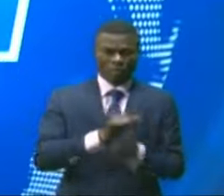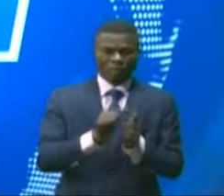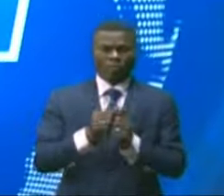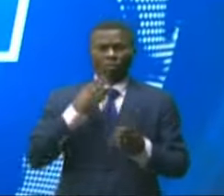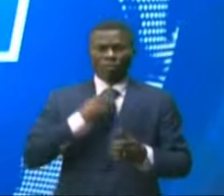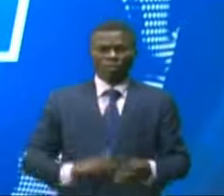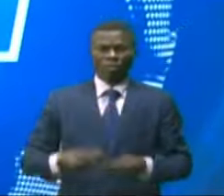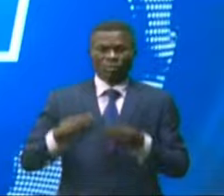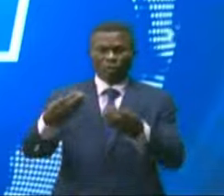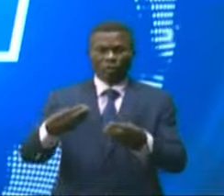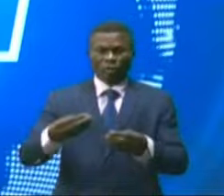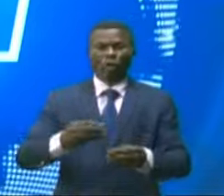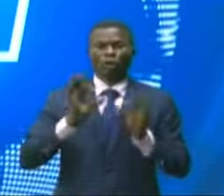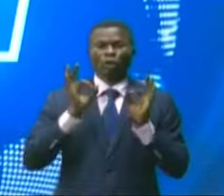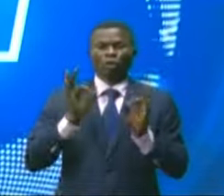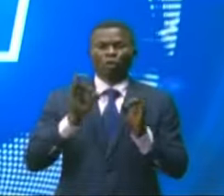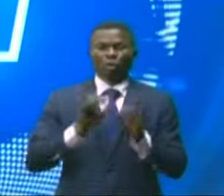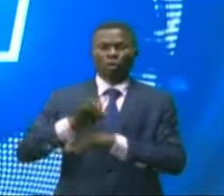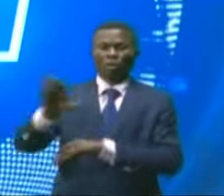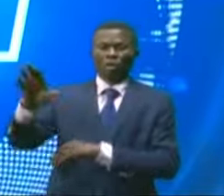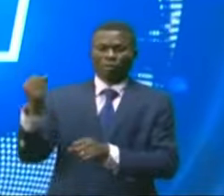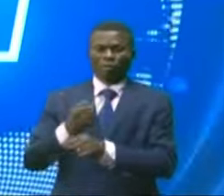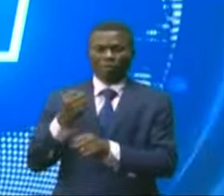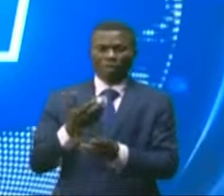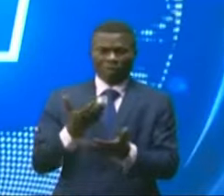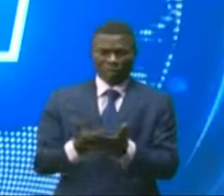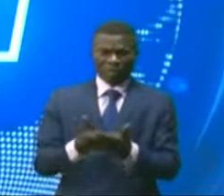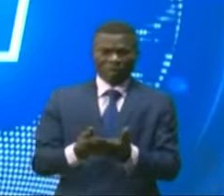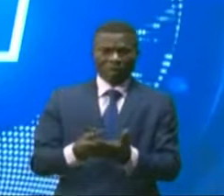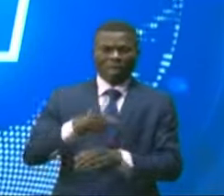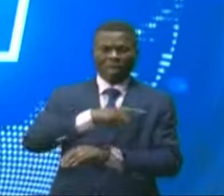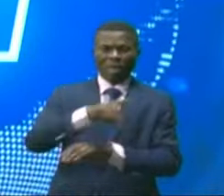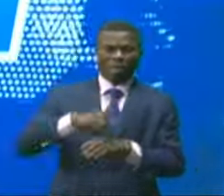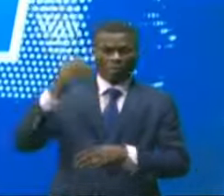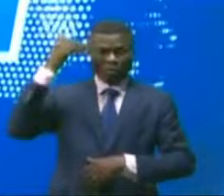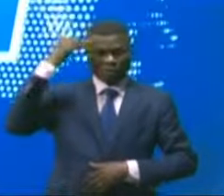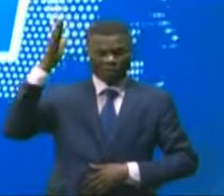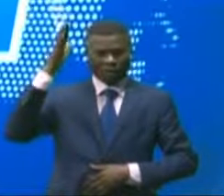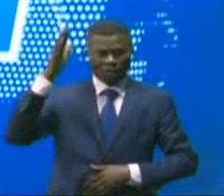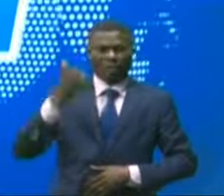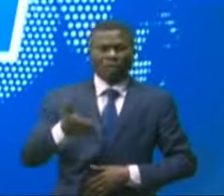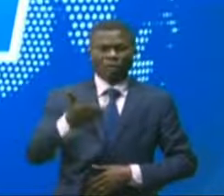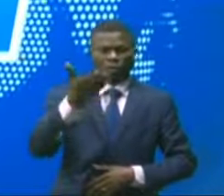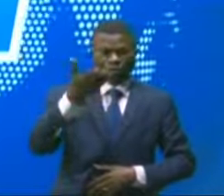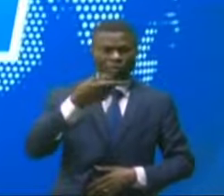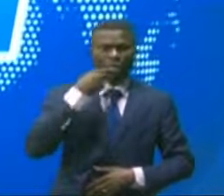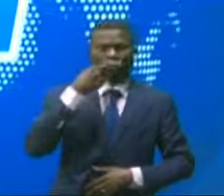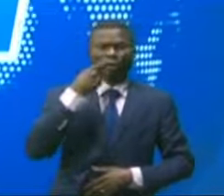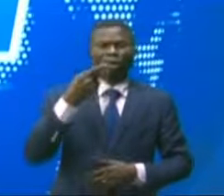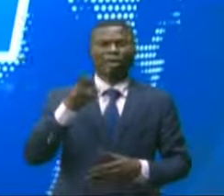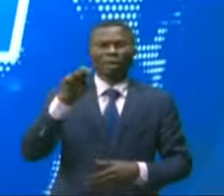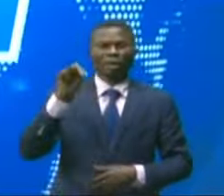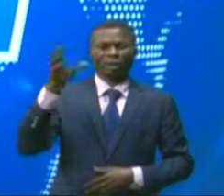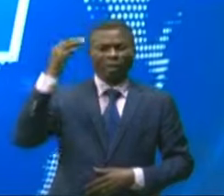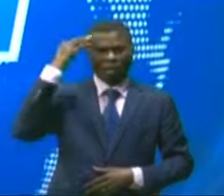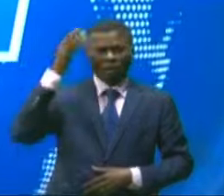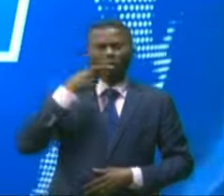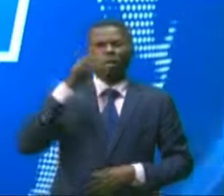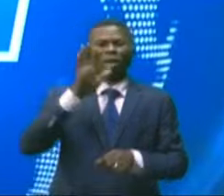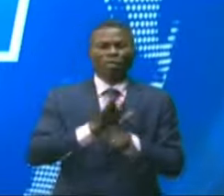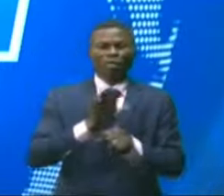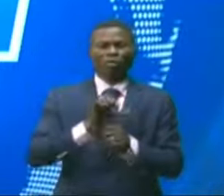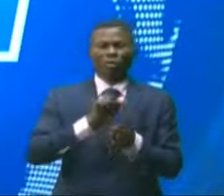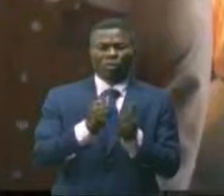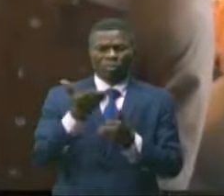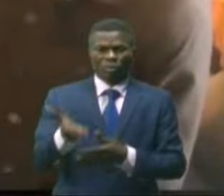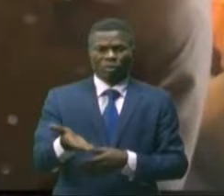aux magistrats nouvellement nommés et affectés dans sept territoires de la province de l'Équateur. Mimi Etakabolumbu de la RTNC Mbandaka nous en dit un peu